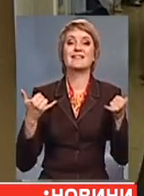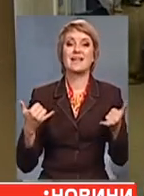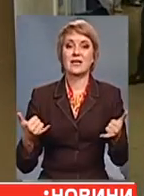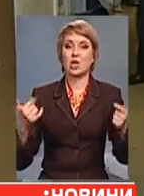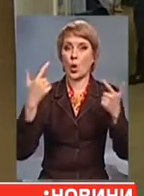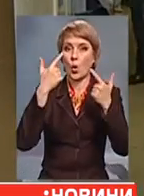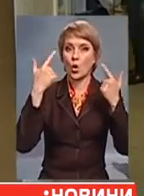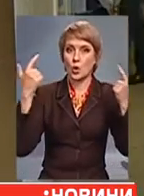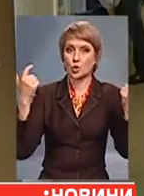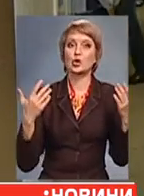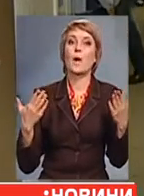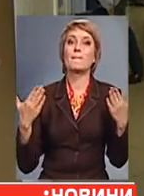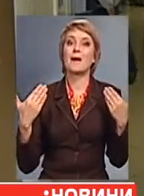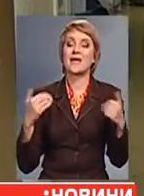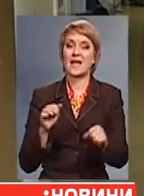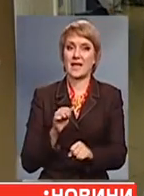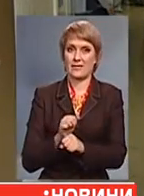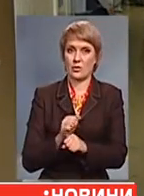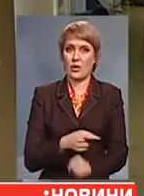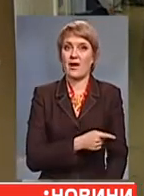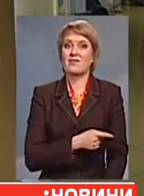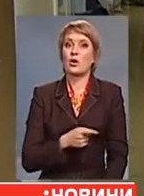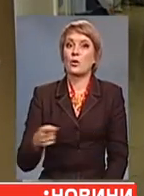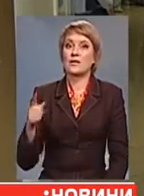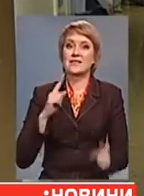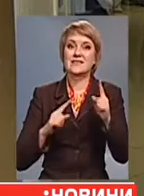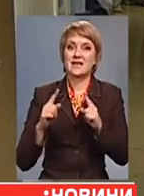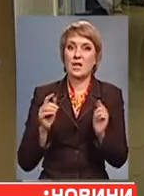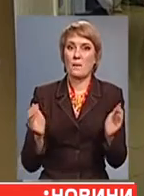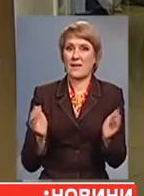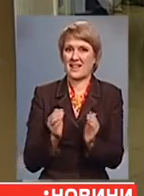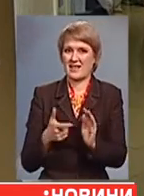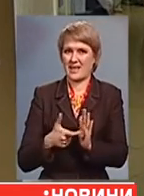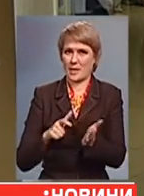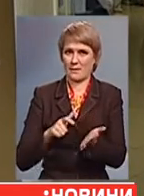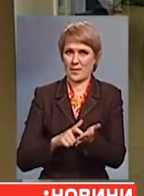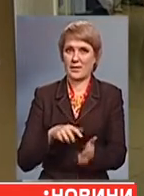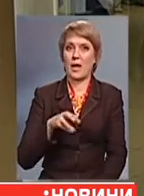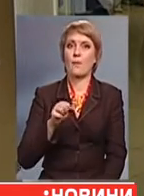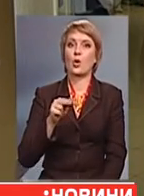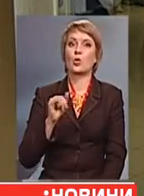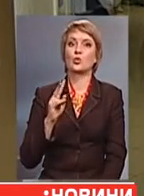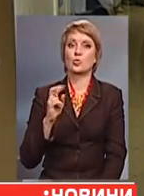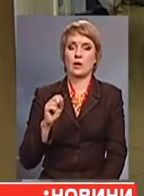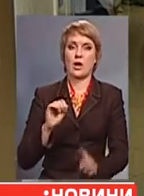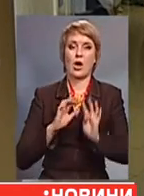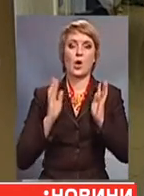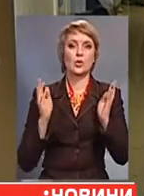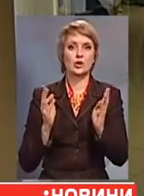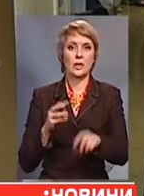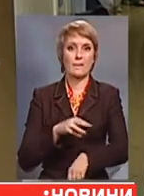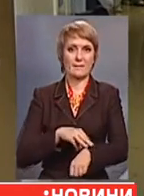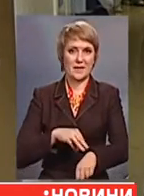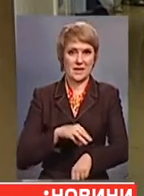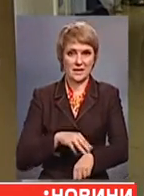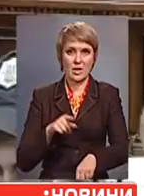перерву. Хочу сказати про сам хід ведення засідання. Маленька дуже кімната. Мосійчука самого оточили нарядом